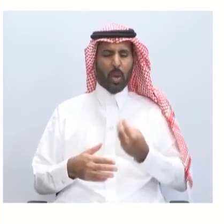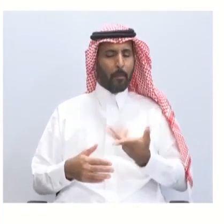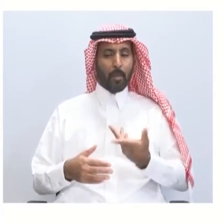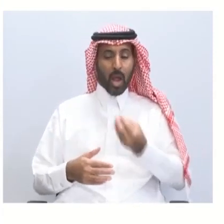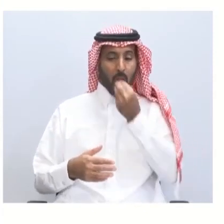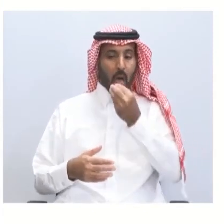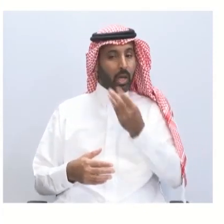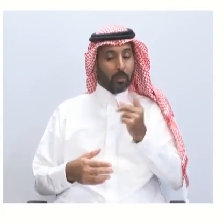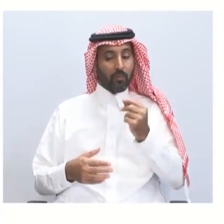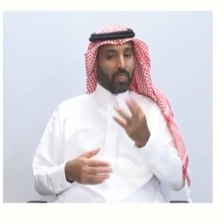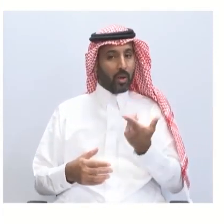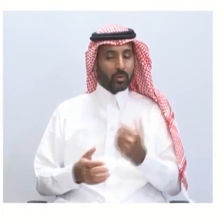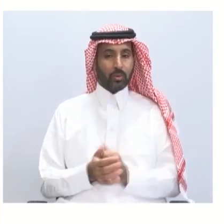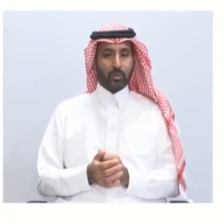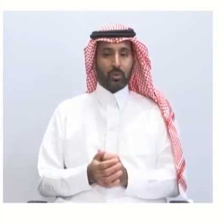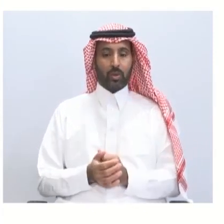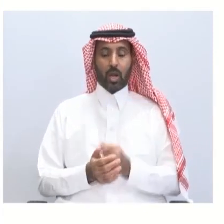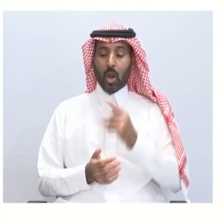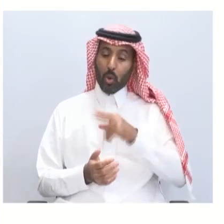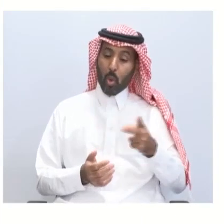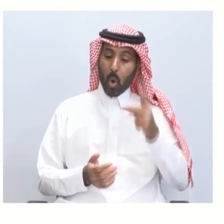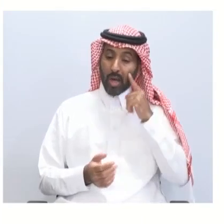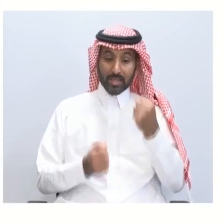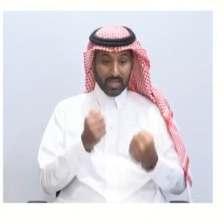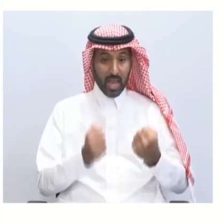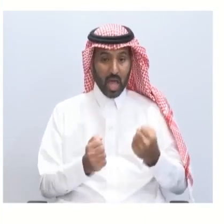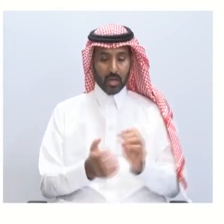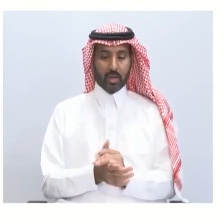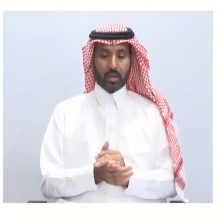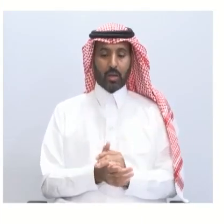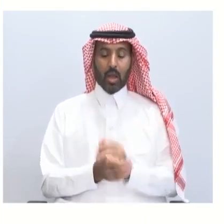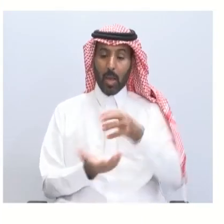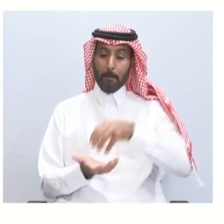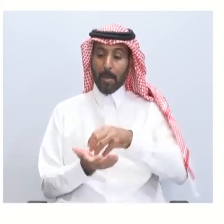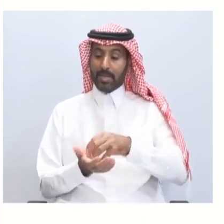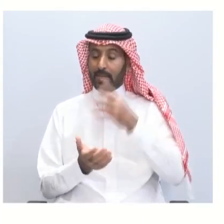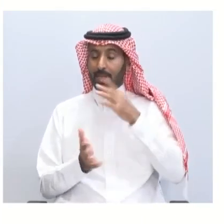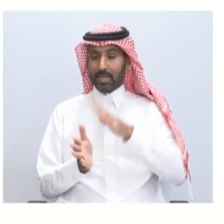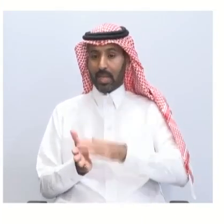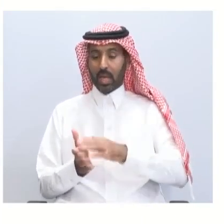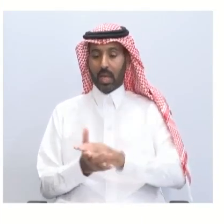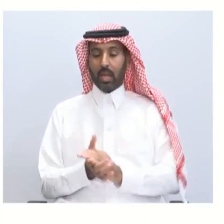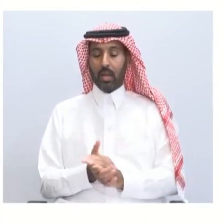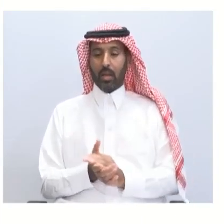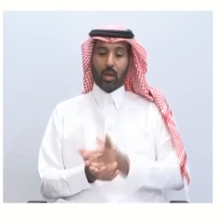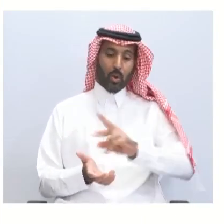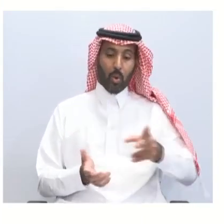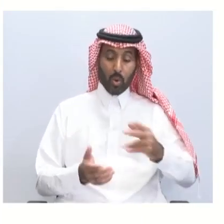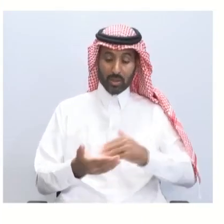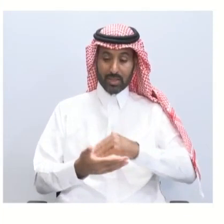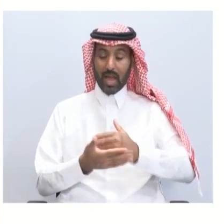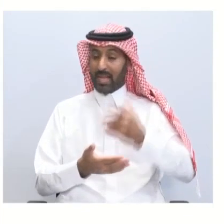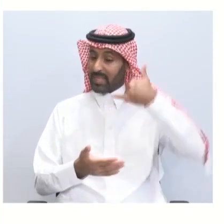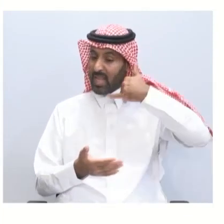الاكل المفضل نوع السي مدينه السكن نوع جهاز